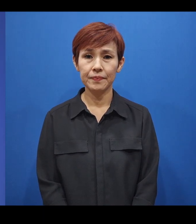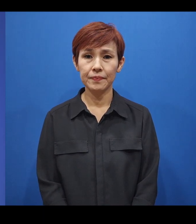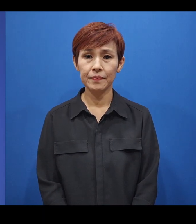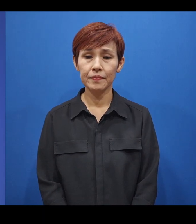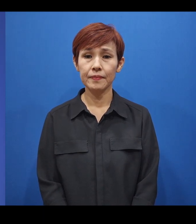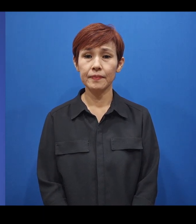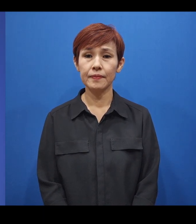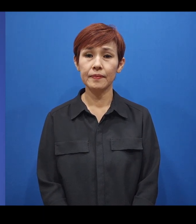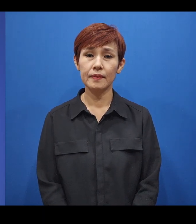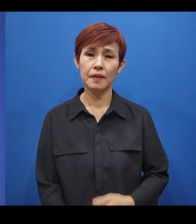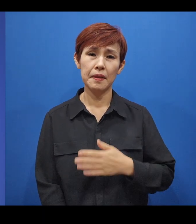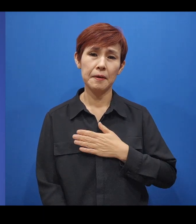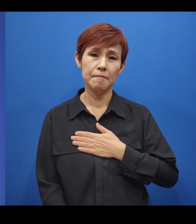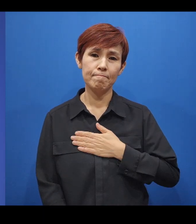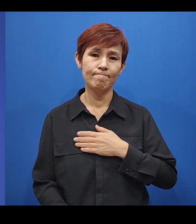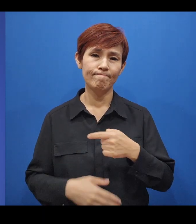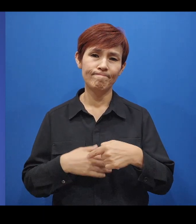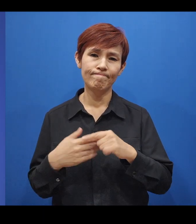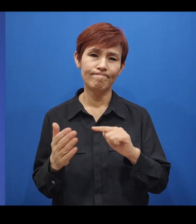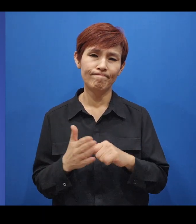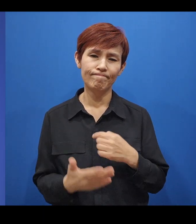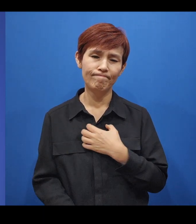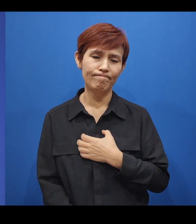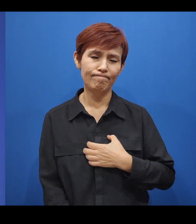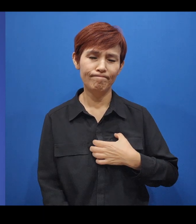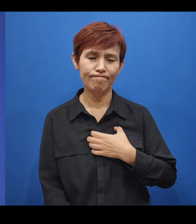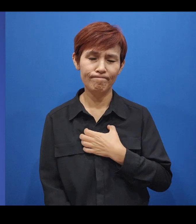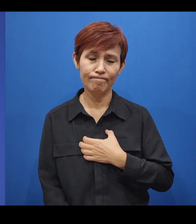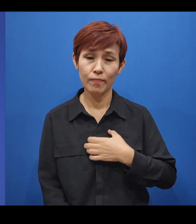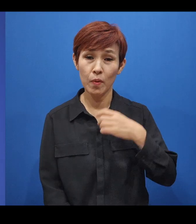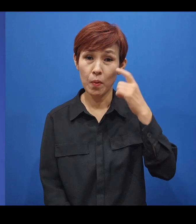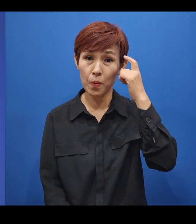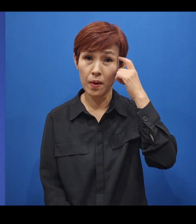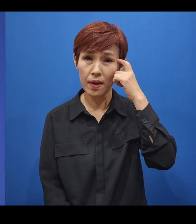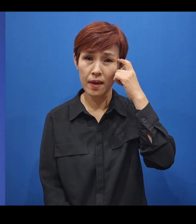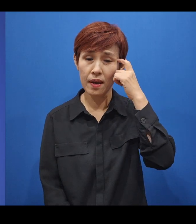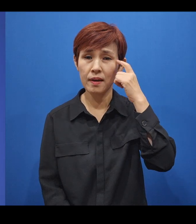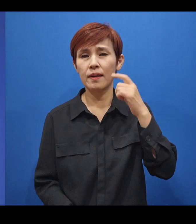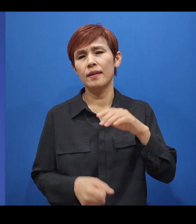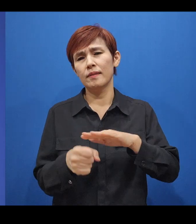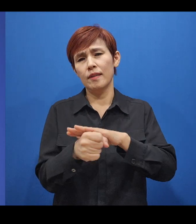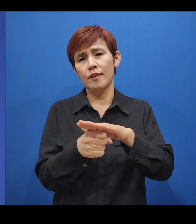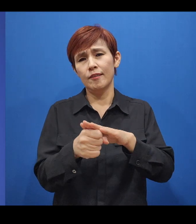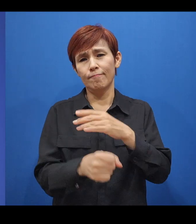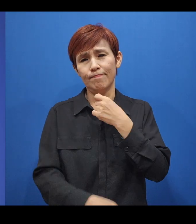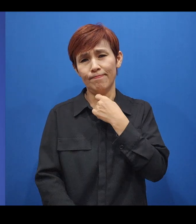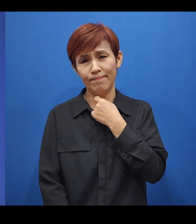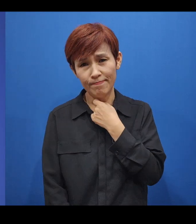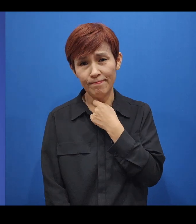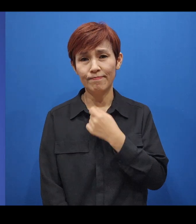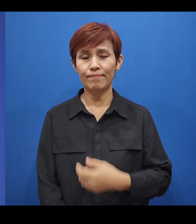그런데 제 마음이 너무 괴로운 건요. 왜 자꾸 사랑하고 싶죠?